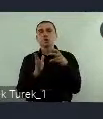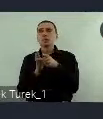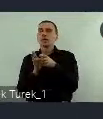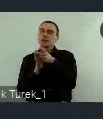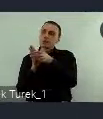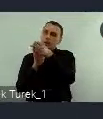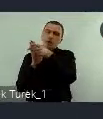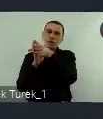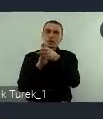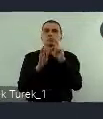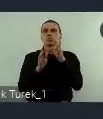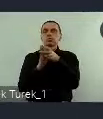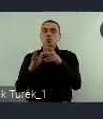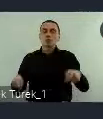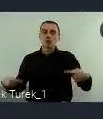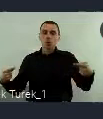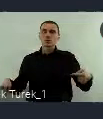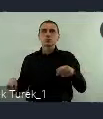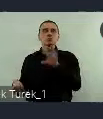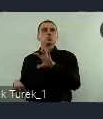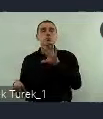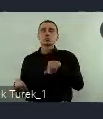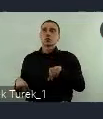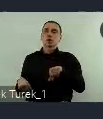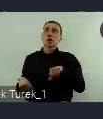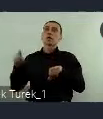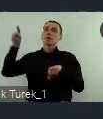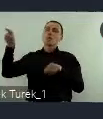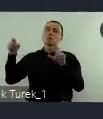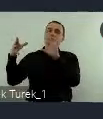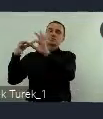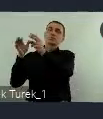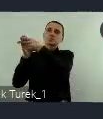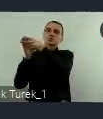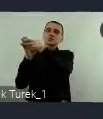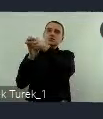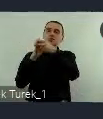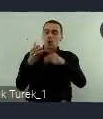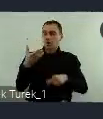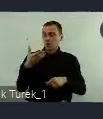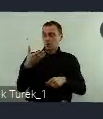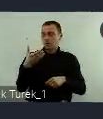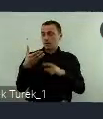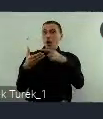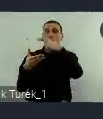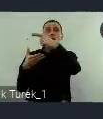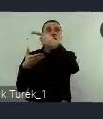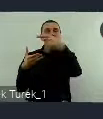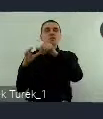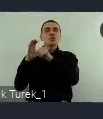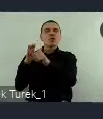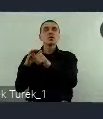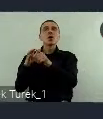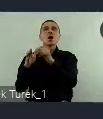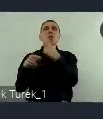żywo rzeczy i na wózku siedzi sobie gdzieś tam na dole tego zamku a przewodnik z kamerą oprowadza go po tym zamku i opowiadają na to wszystko transmitowane na żywo